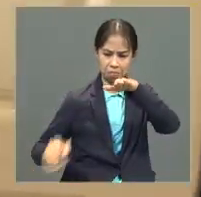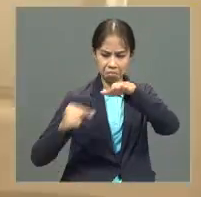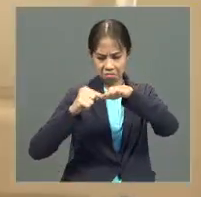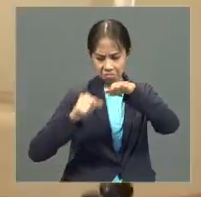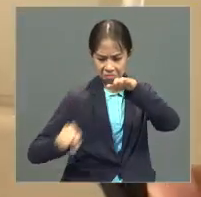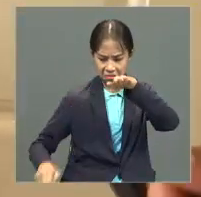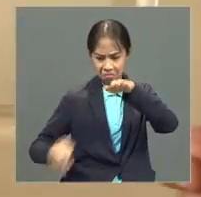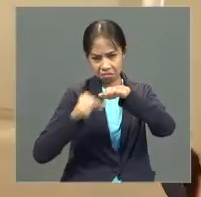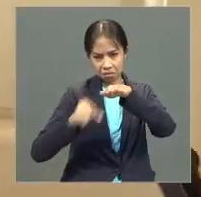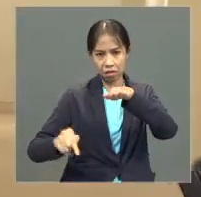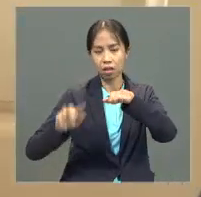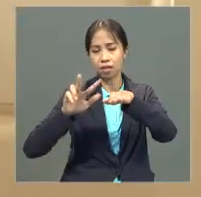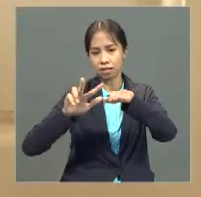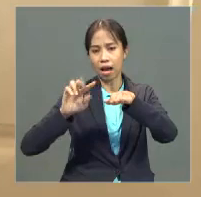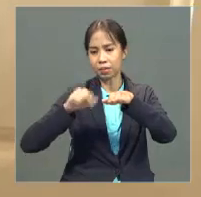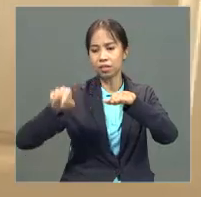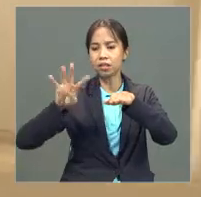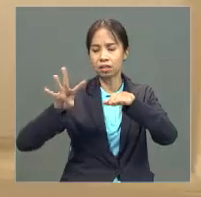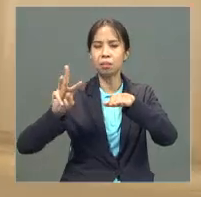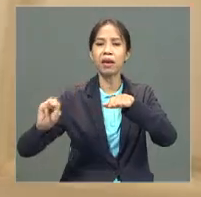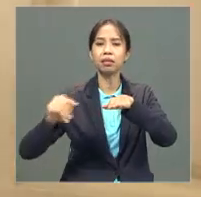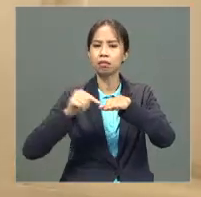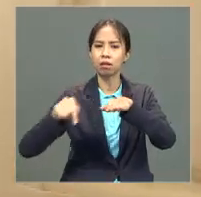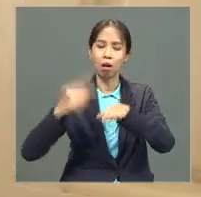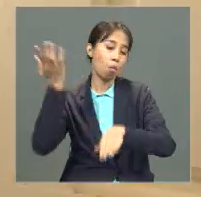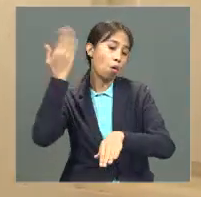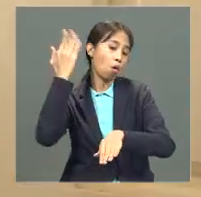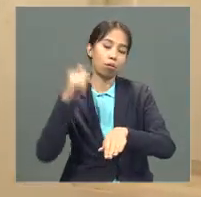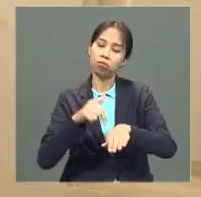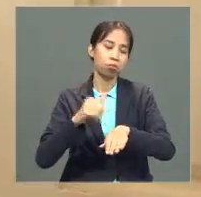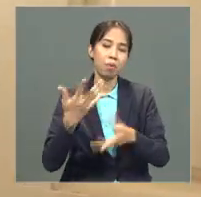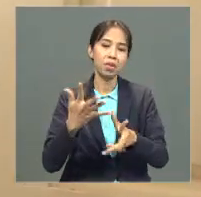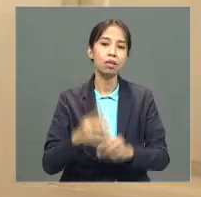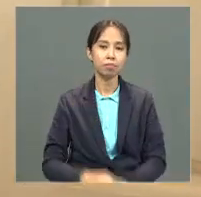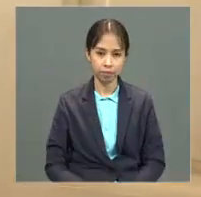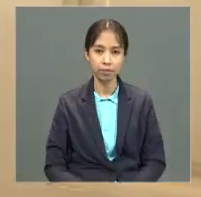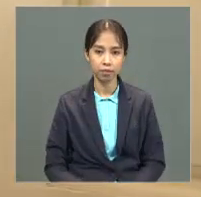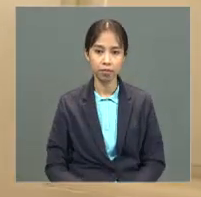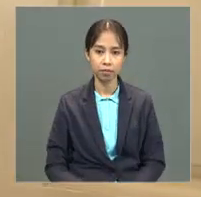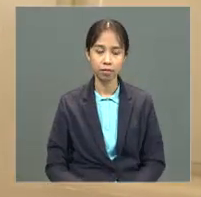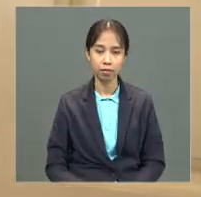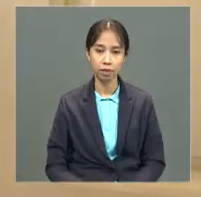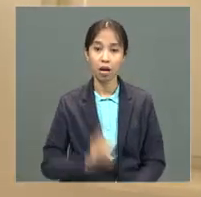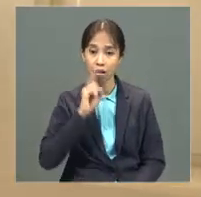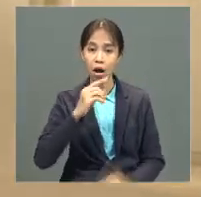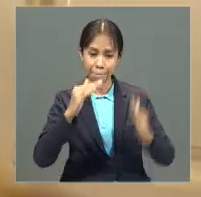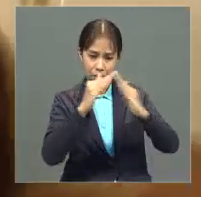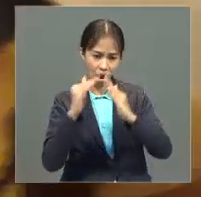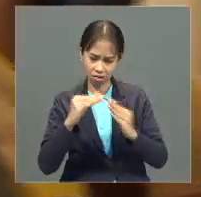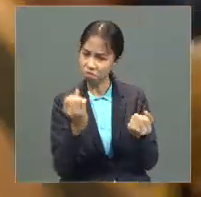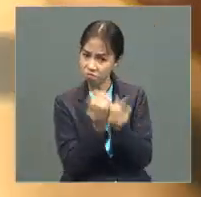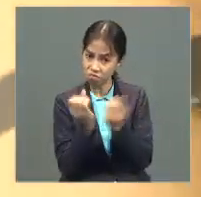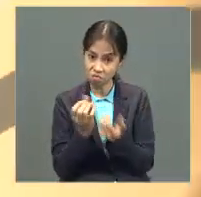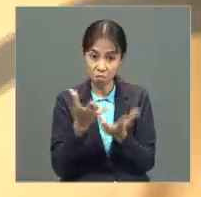4 เมตรหรือ3 เมตรเนี่ยครับ ไม่เคยเกิดแบบนี้มาก่อน ไม่เคยเกิดอย่างนี้มาก่อนครับผมไม่เคยเลยครับ ในบ้านเสียหายเยอะไหมครับ เสียหายเยอะครับ